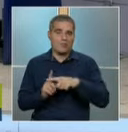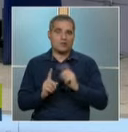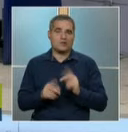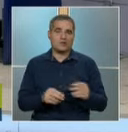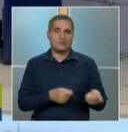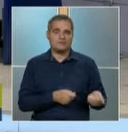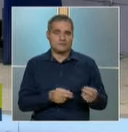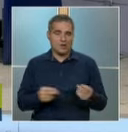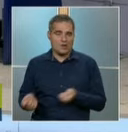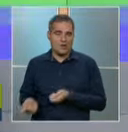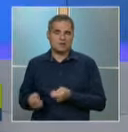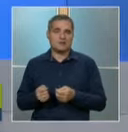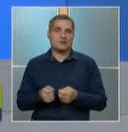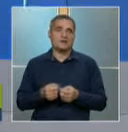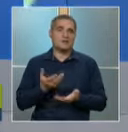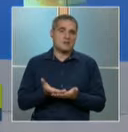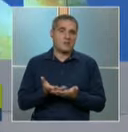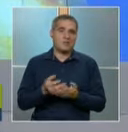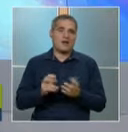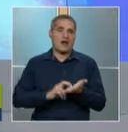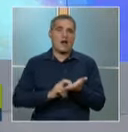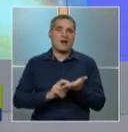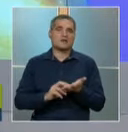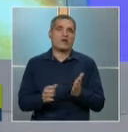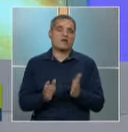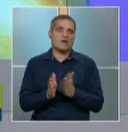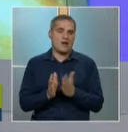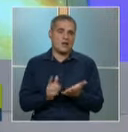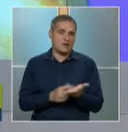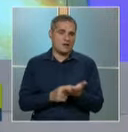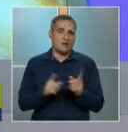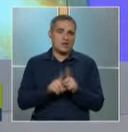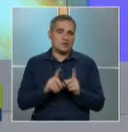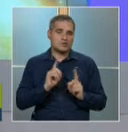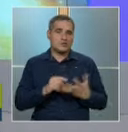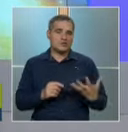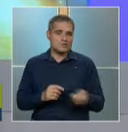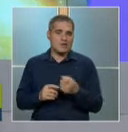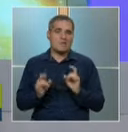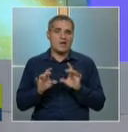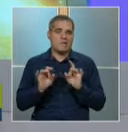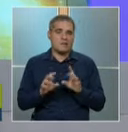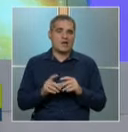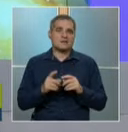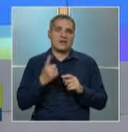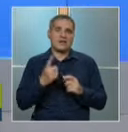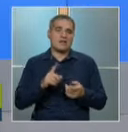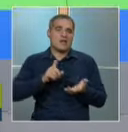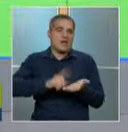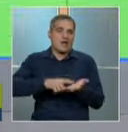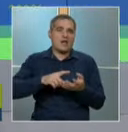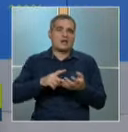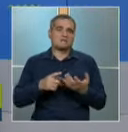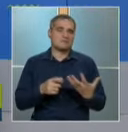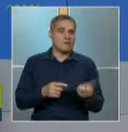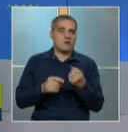доставят. Всъщност и, например, електронните книги. От тях също може да черпим информация. Всъщност сме на един клик разстояние,